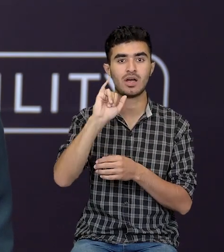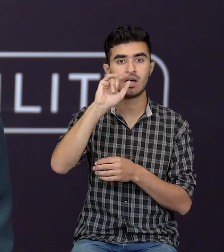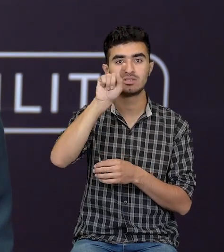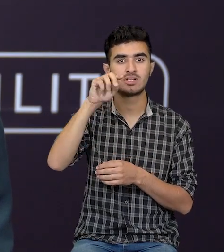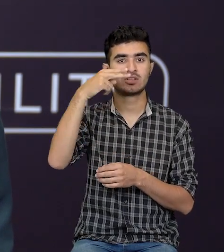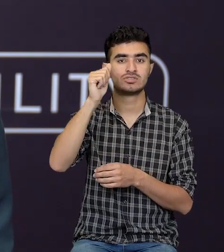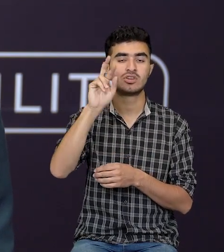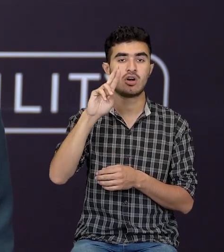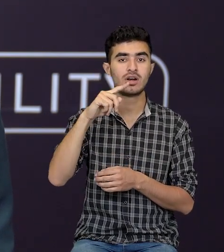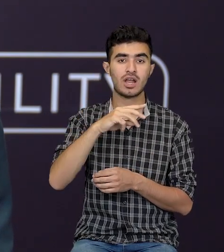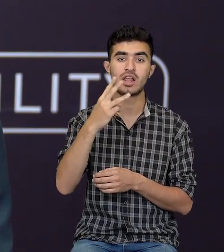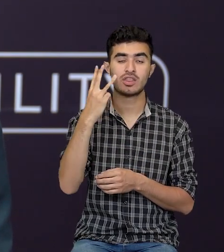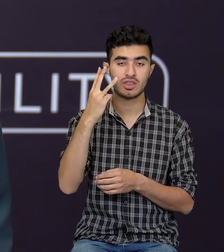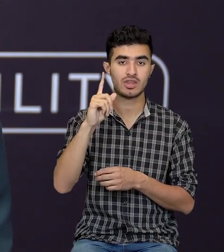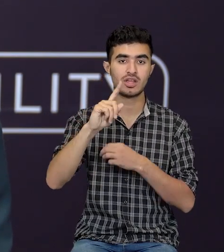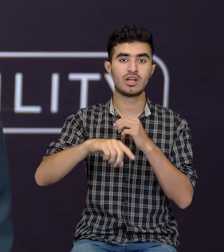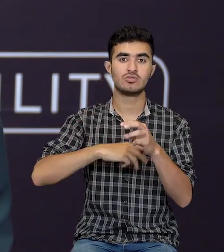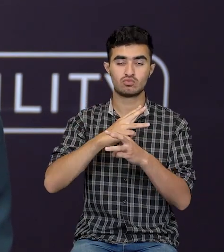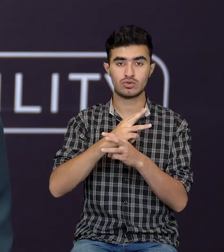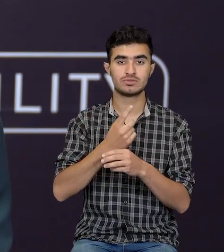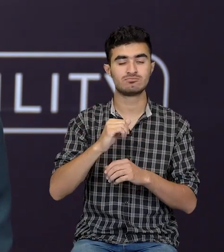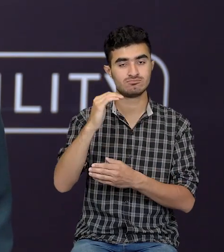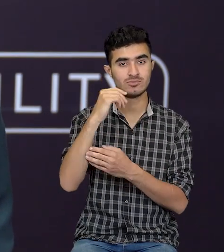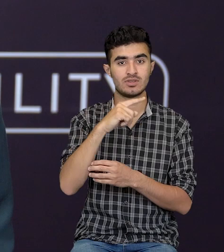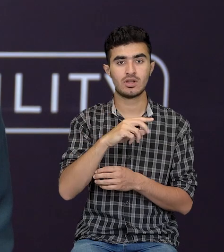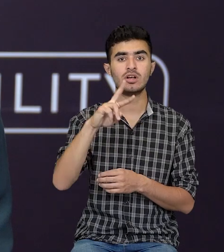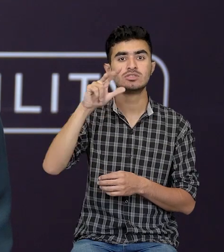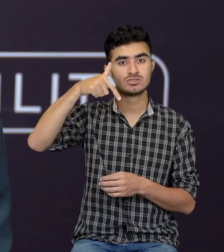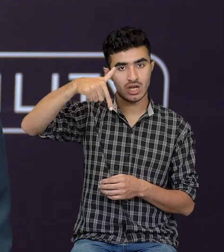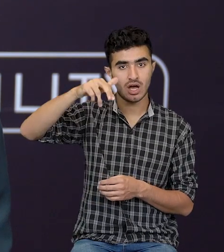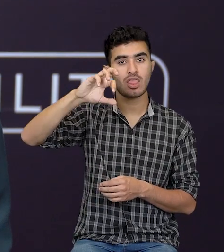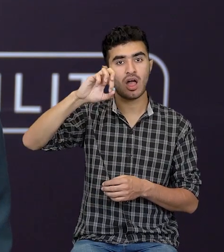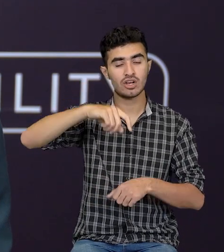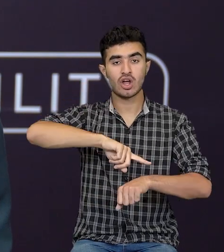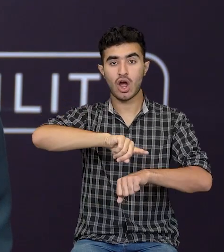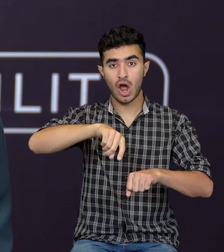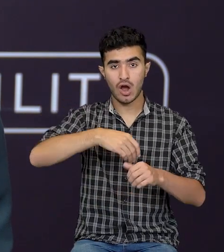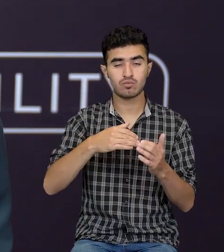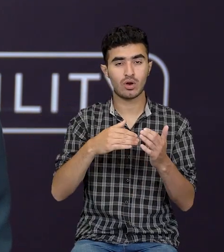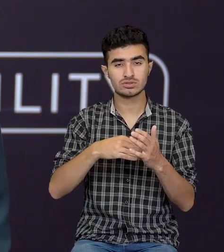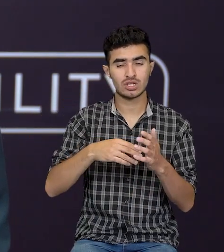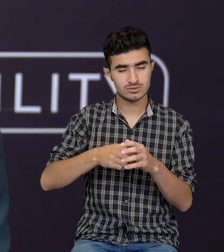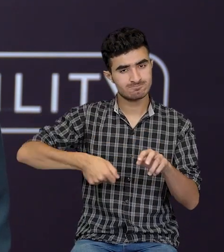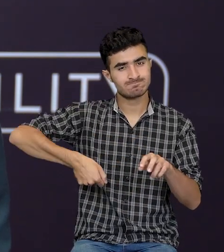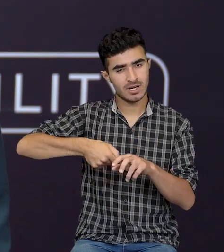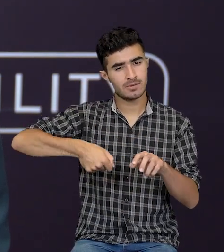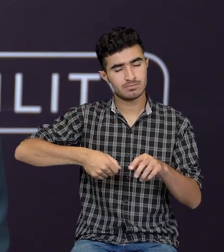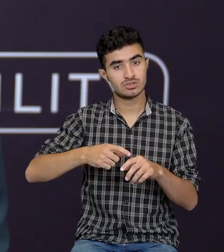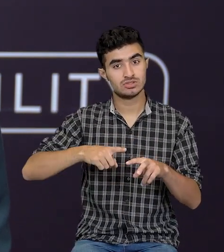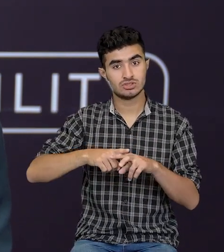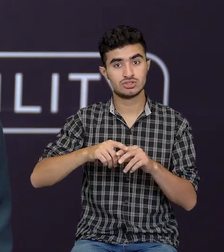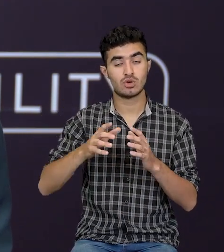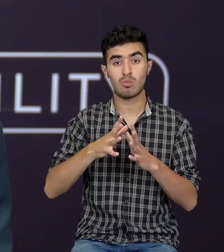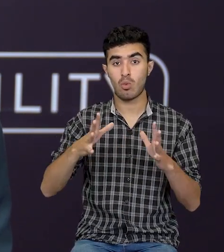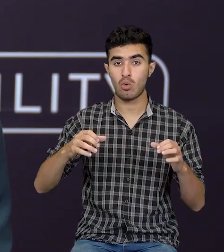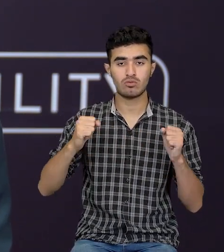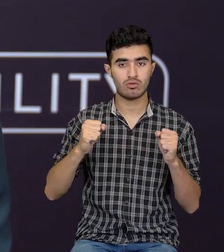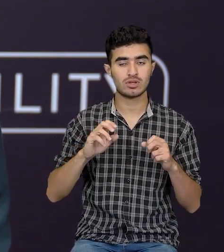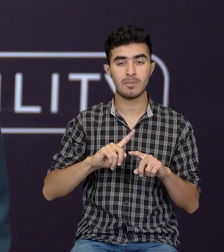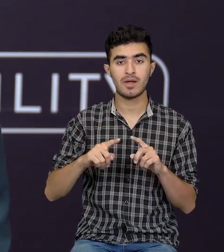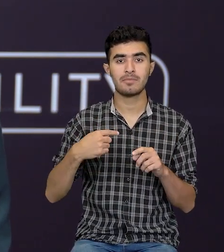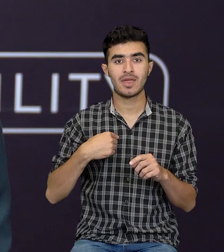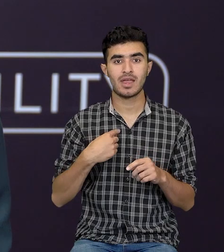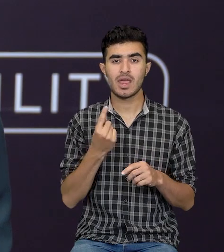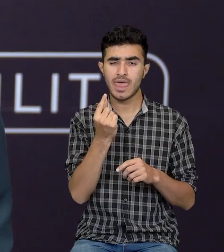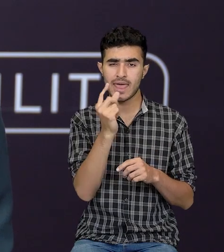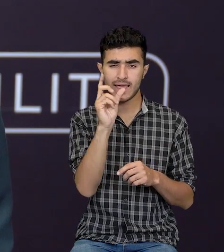वहाँ पे तकरीबन 64 प्लेयर होते हैं। तो मुझे पता था कि अगर मैं सीनियर नेशनल चैम्पियनशिप के फ़ाइनल में पहुँच गया तो